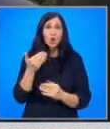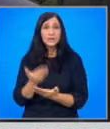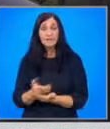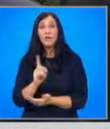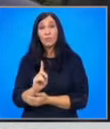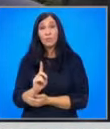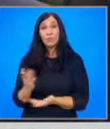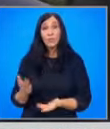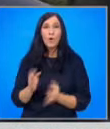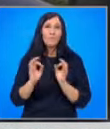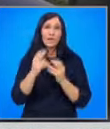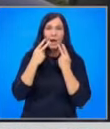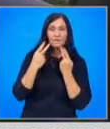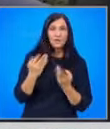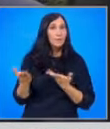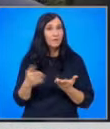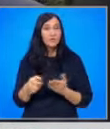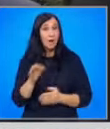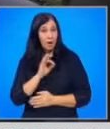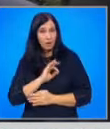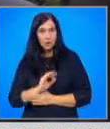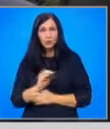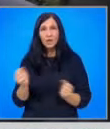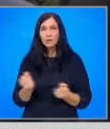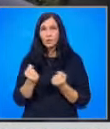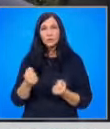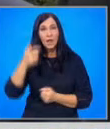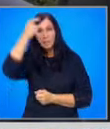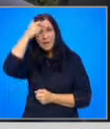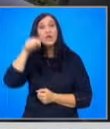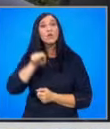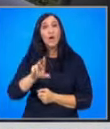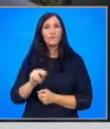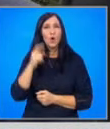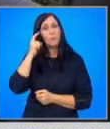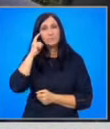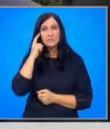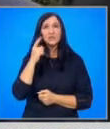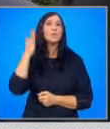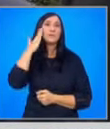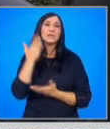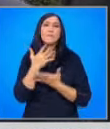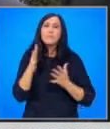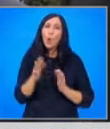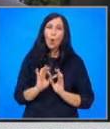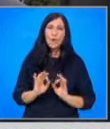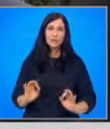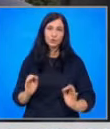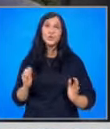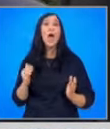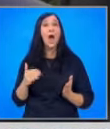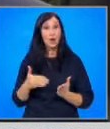Но нека видим какви са резултатите от дейността на МВР и тогава да говорим. Мисля, че министърът много ясно се